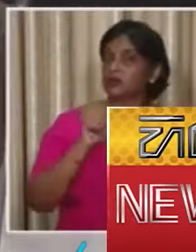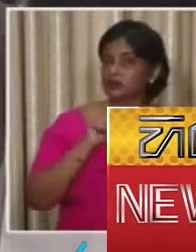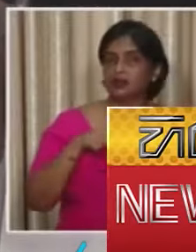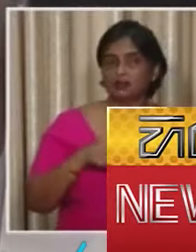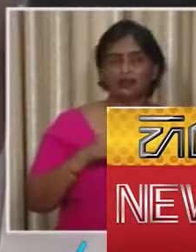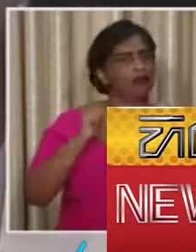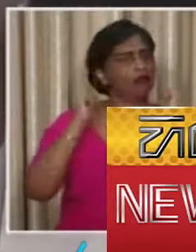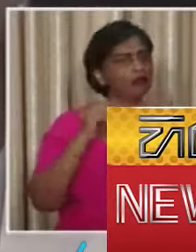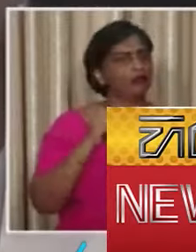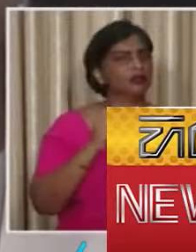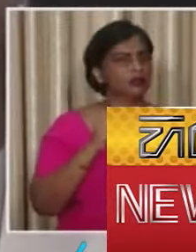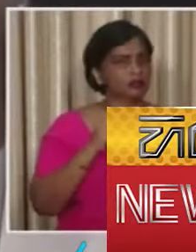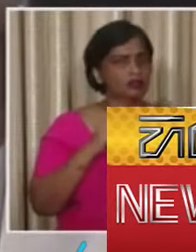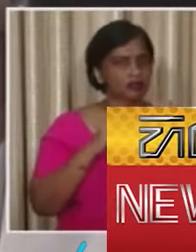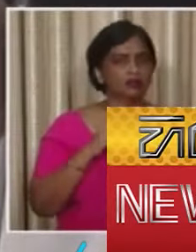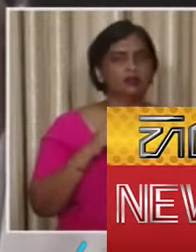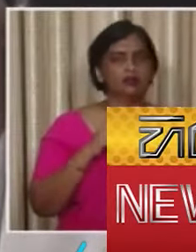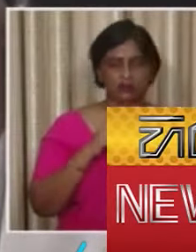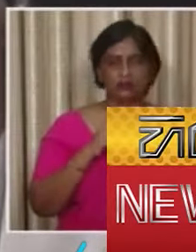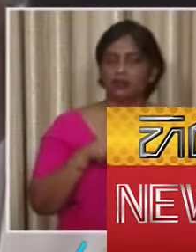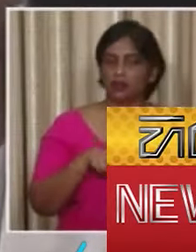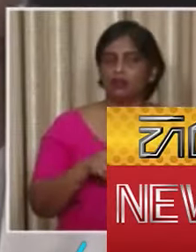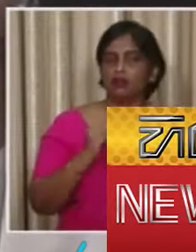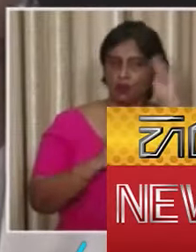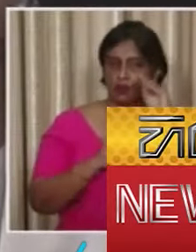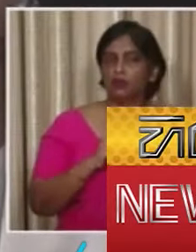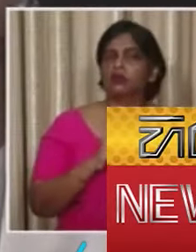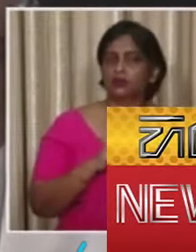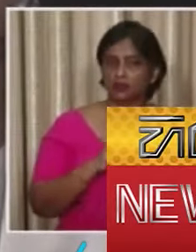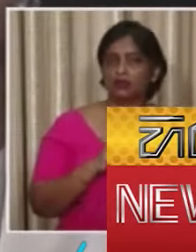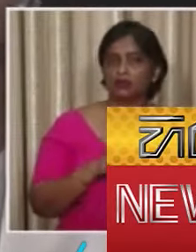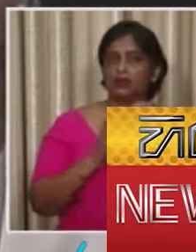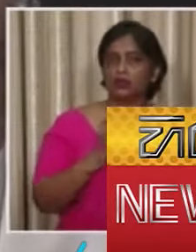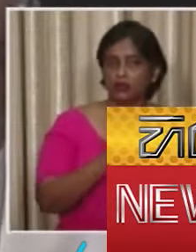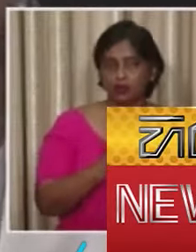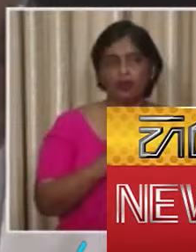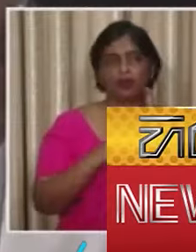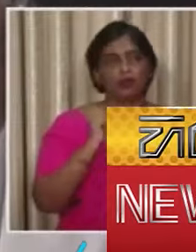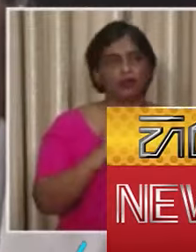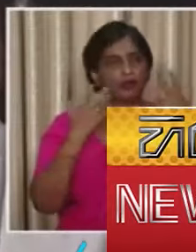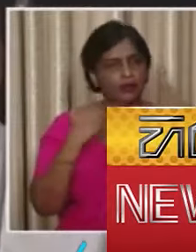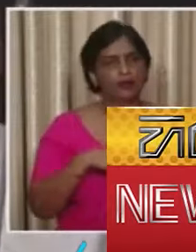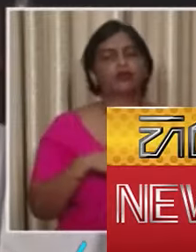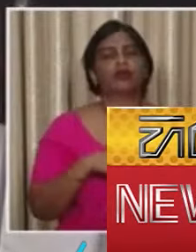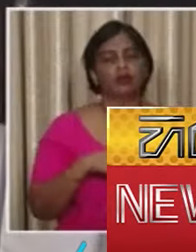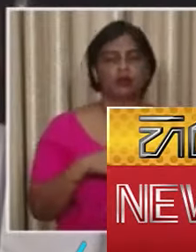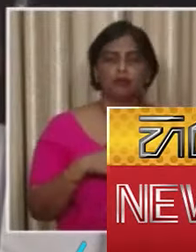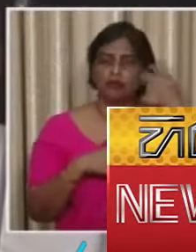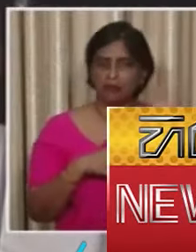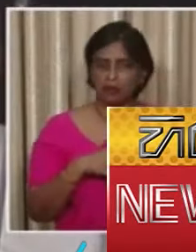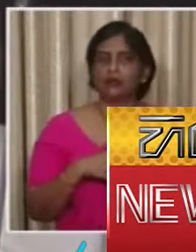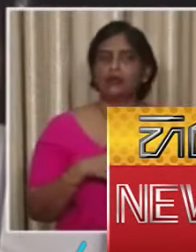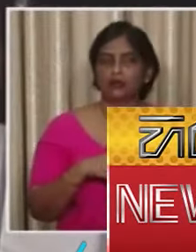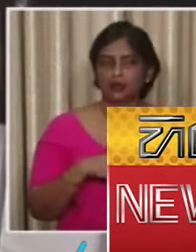දැනට සාර්ථක අන්දමින් පවත්වාගෙන යනවා. තව නොබෝ දිනයකින් මේ සියලු කාර්යයන් නිම කර ගැනීමට අප අපේක්ෂා